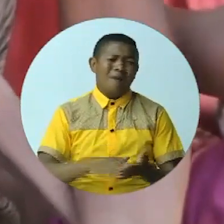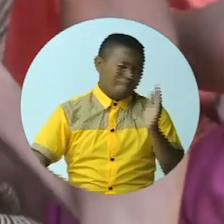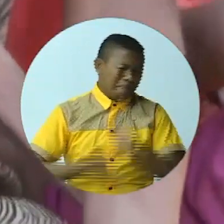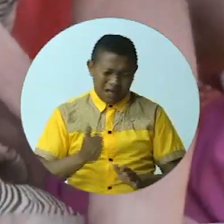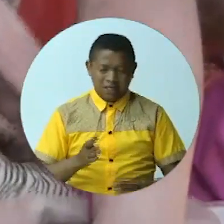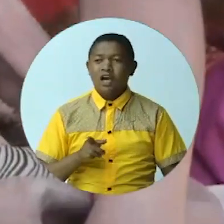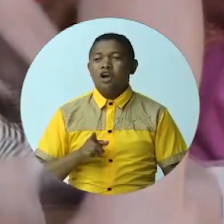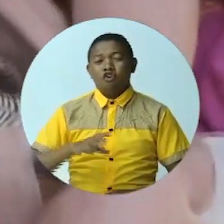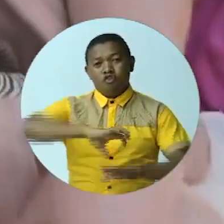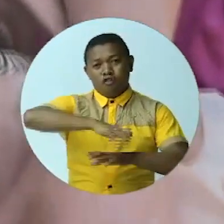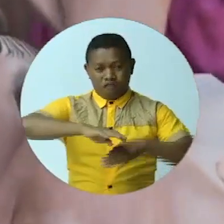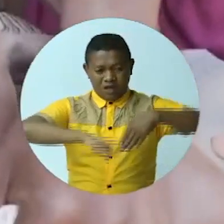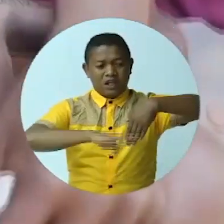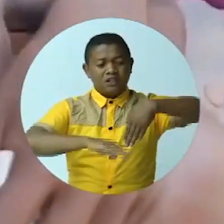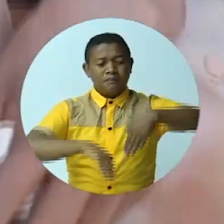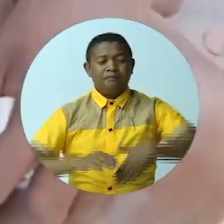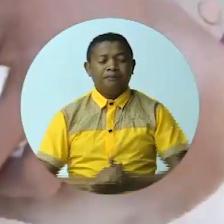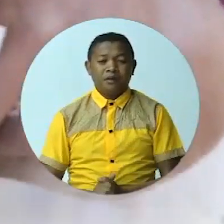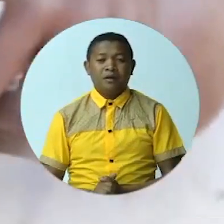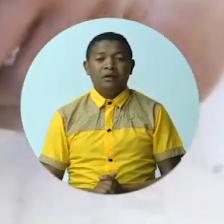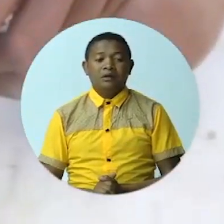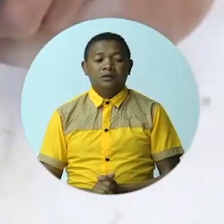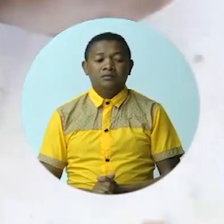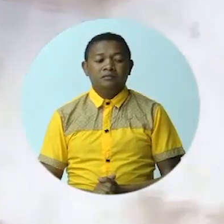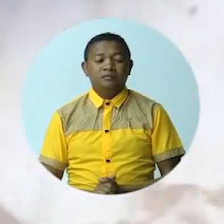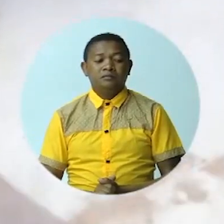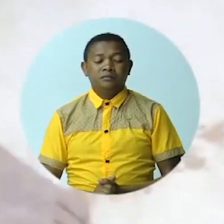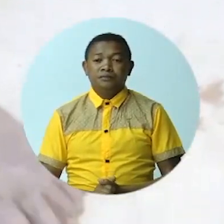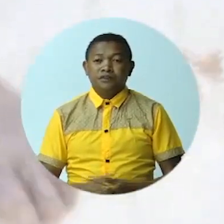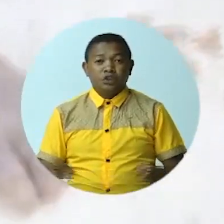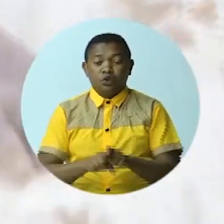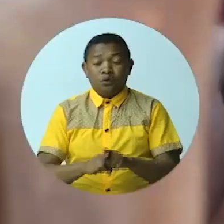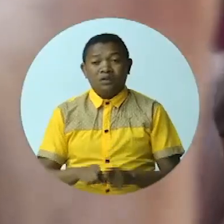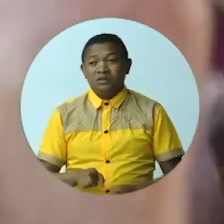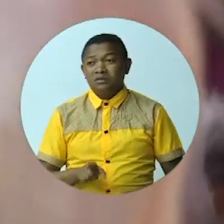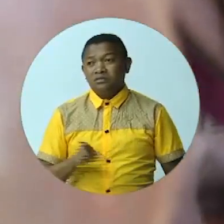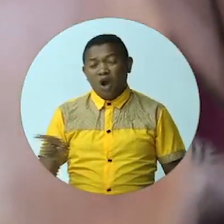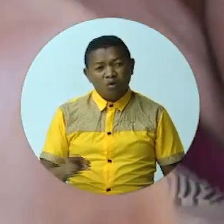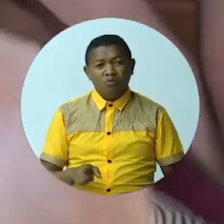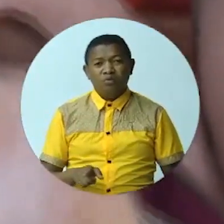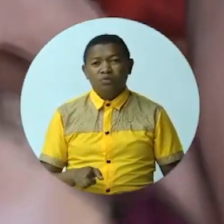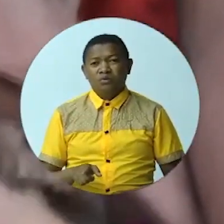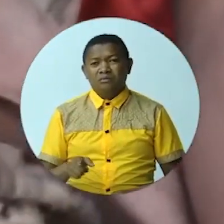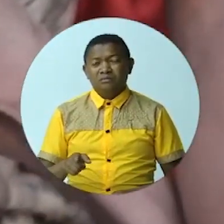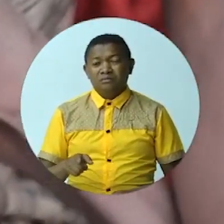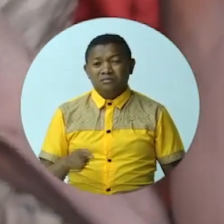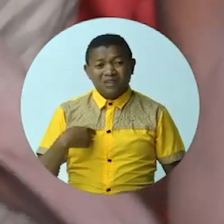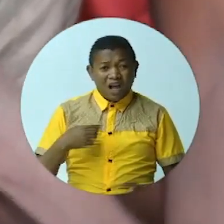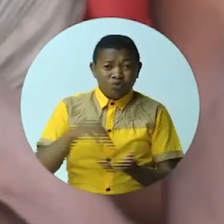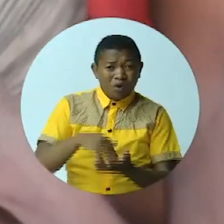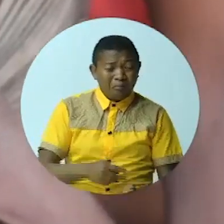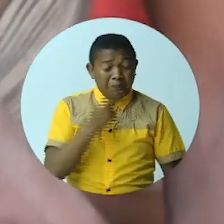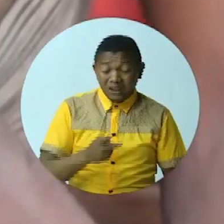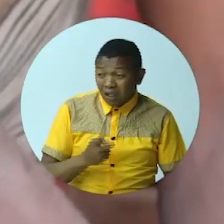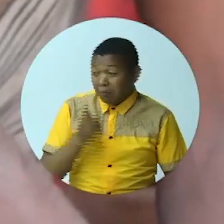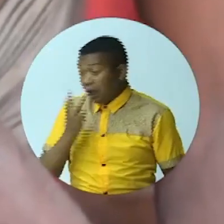dia tsy misy ny anteherana, tsy misy tarainana, tsy misy intsony